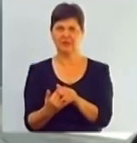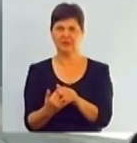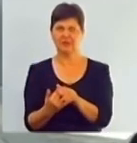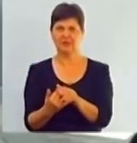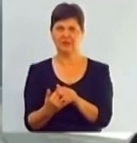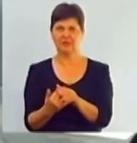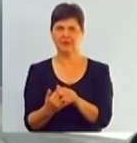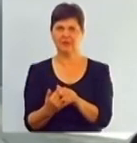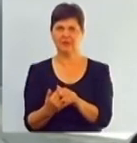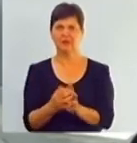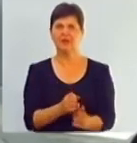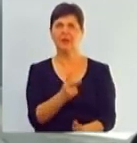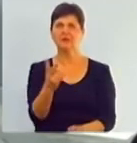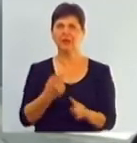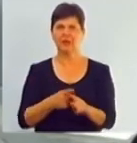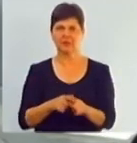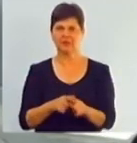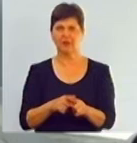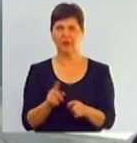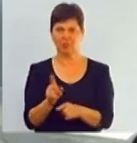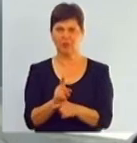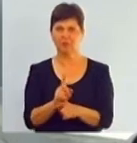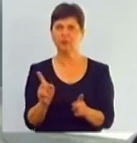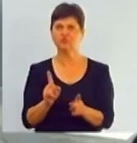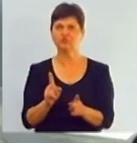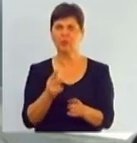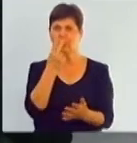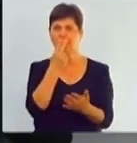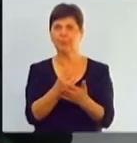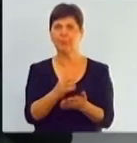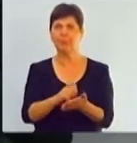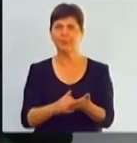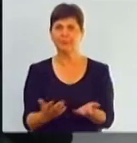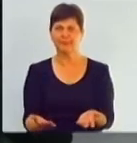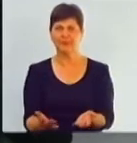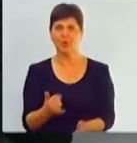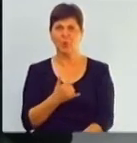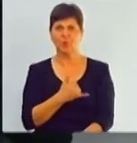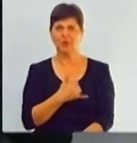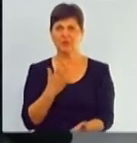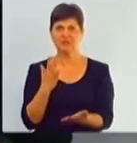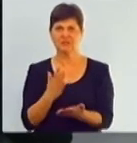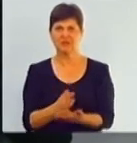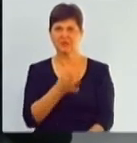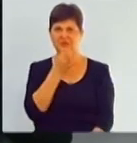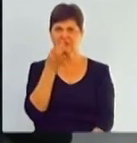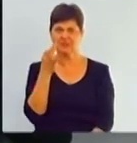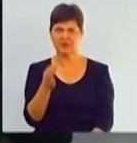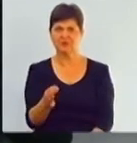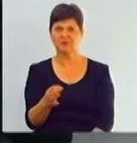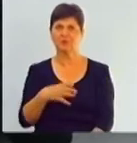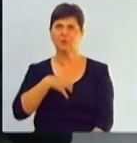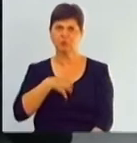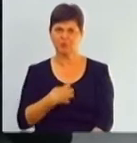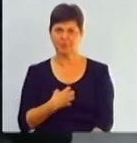володіннях. Наскільки це проблематично сьогодні, що передбачено? У нас є, скажімо так, сумна статистика з цього